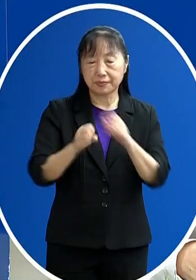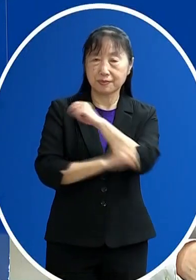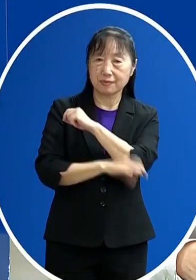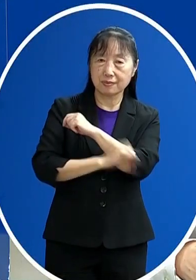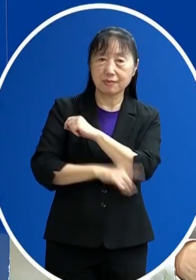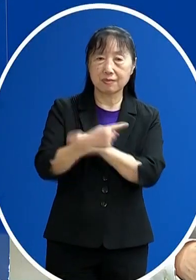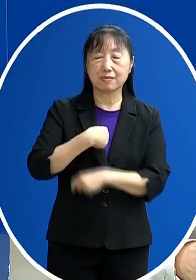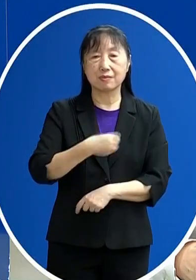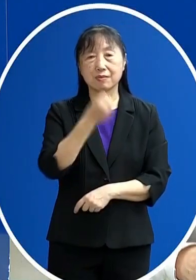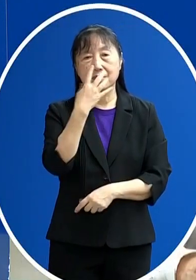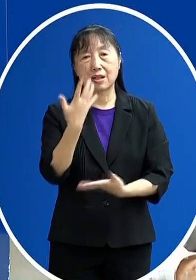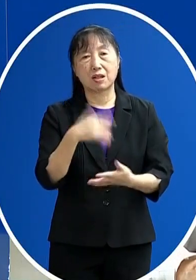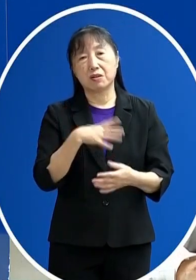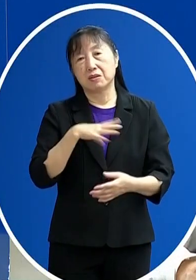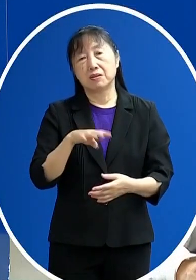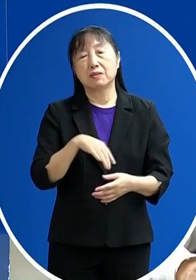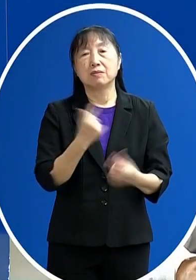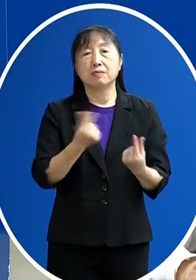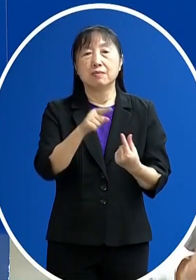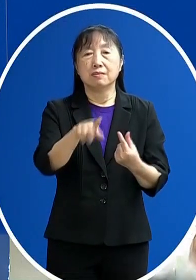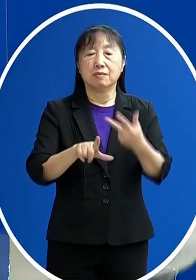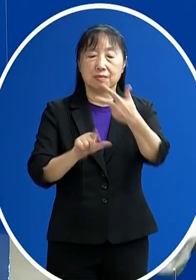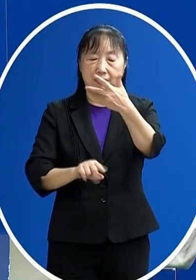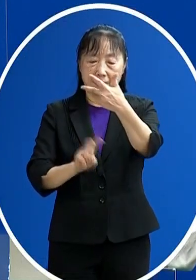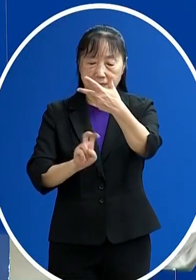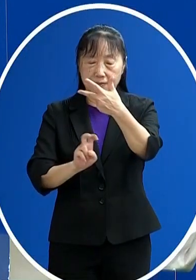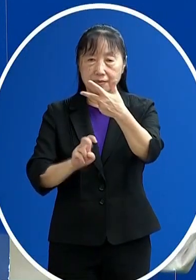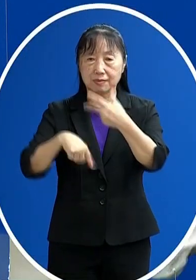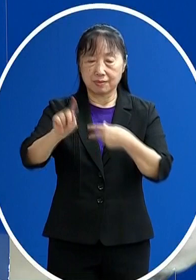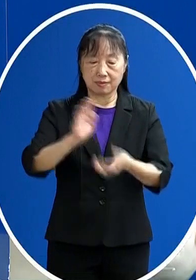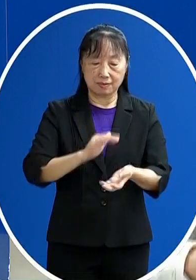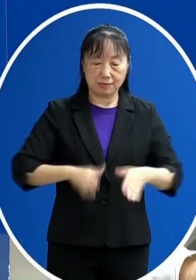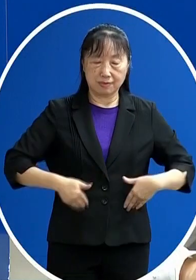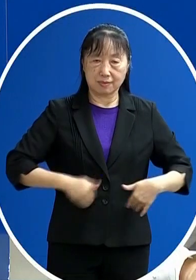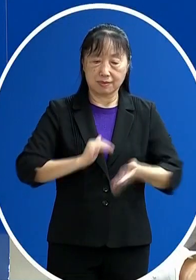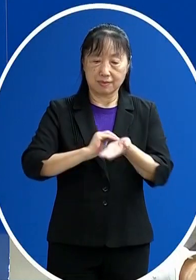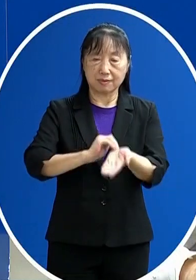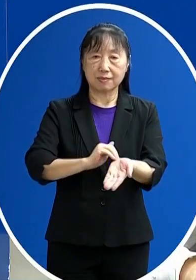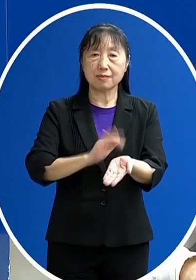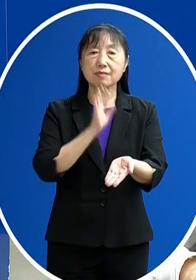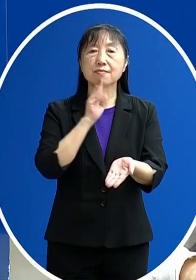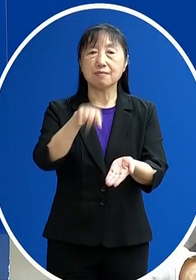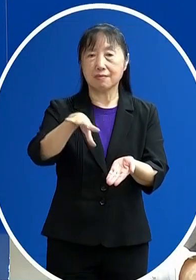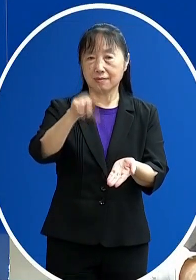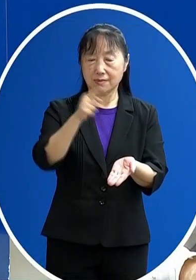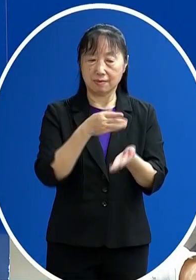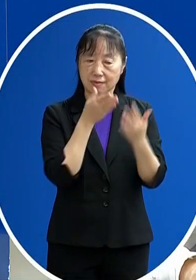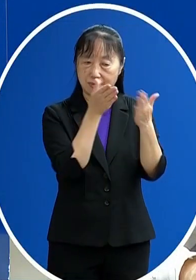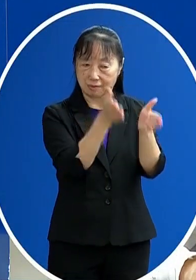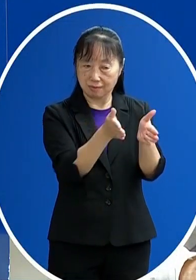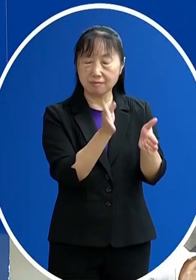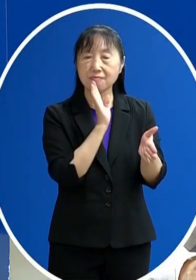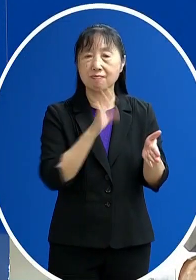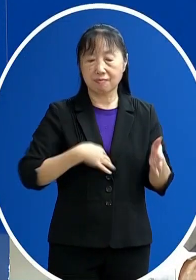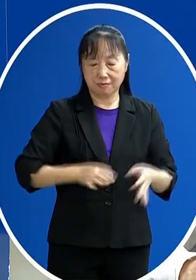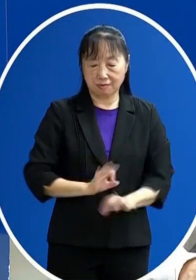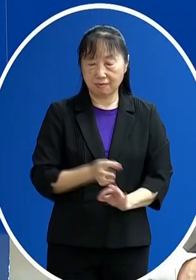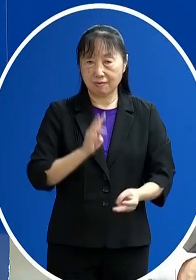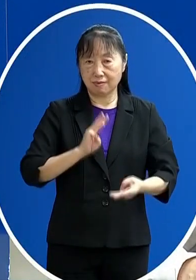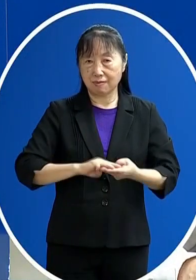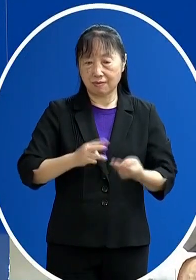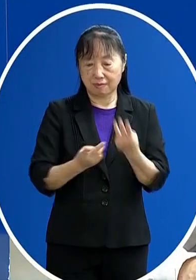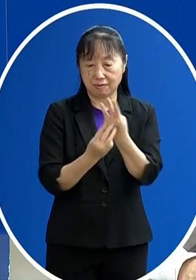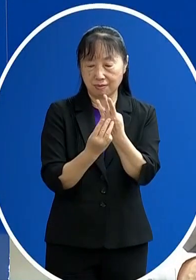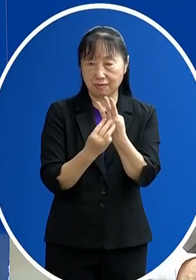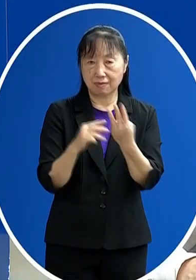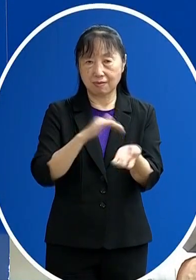活力下降的这个症状，在七月二十号前往急诊，那时候是先诊断为急性肠胃炎住院，住院